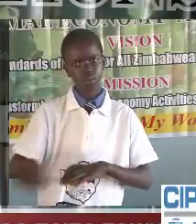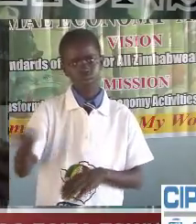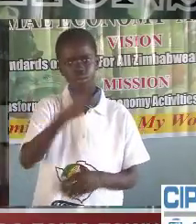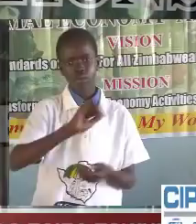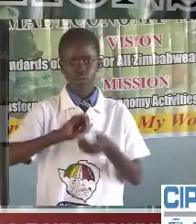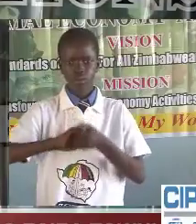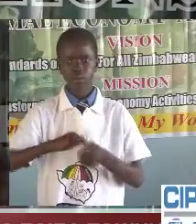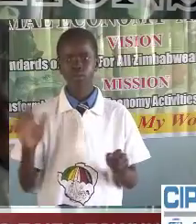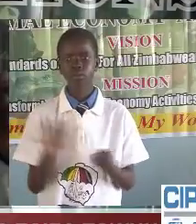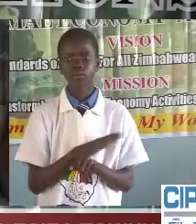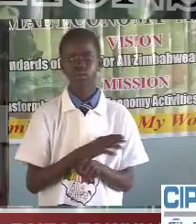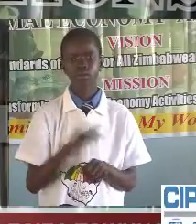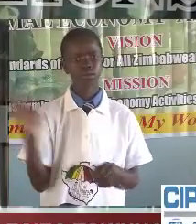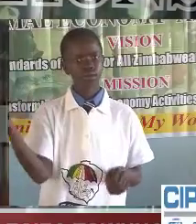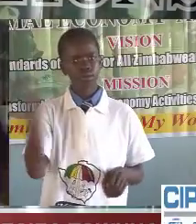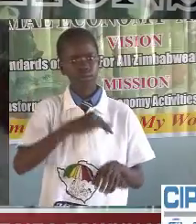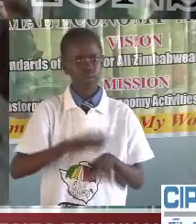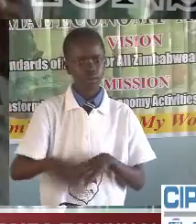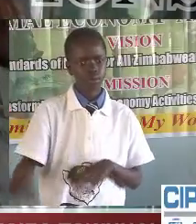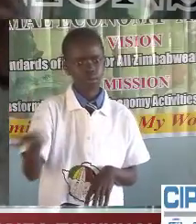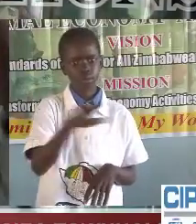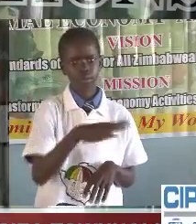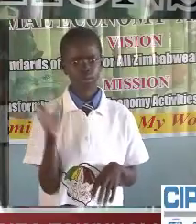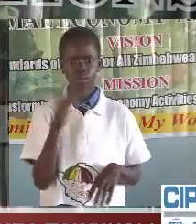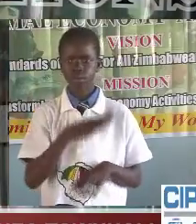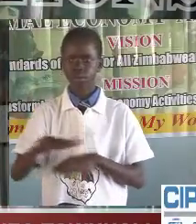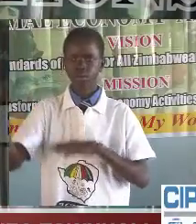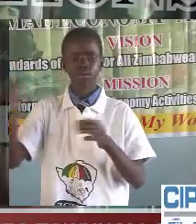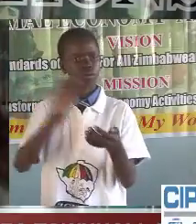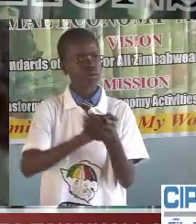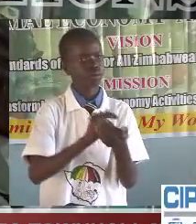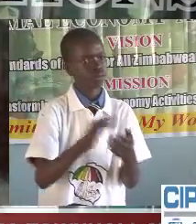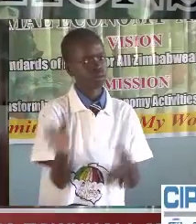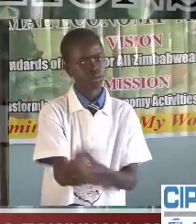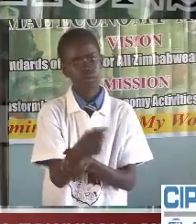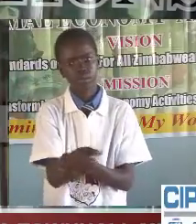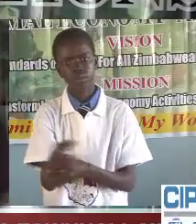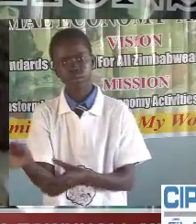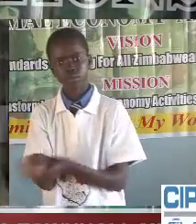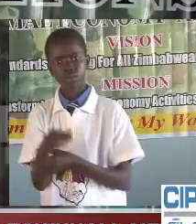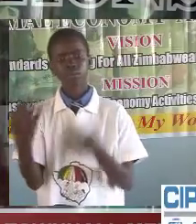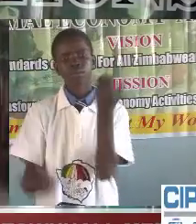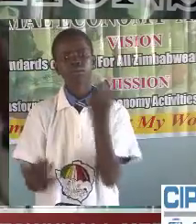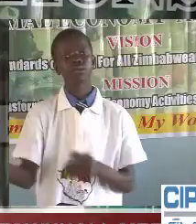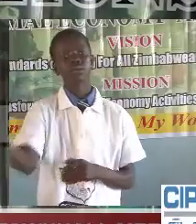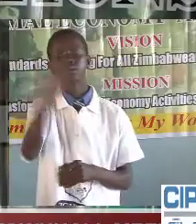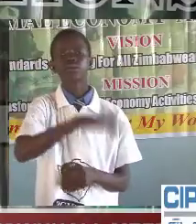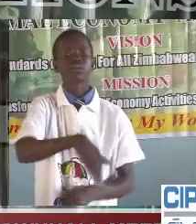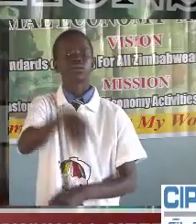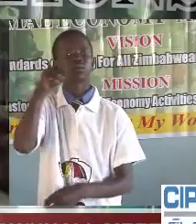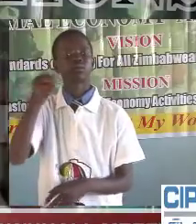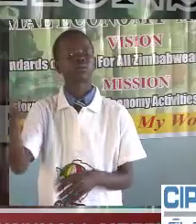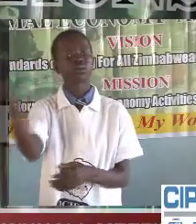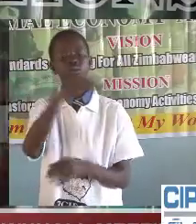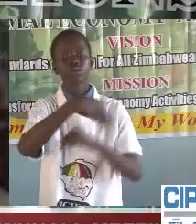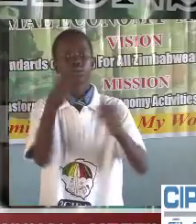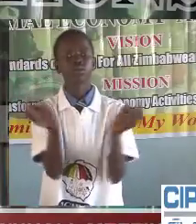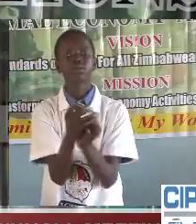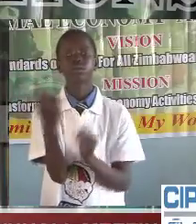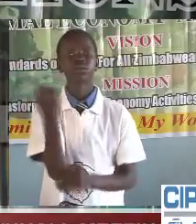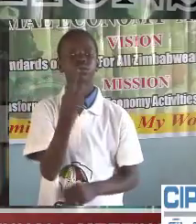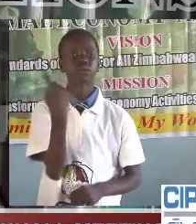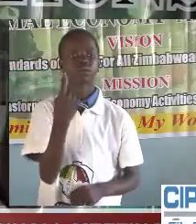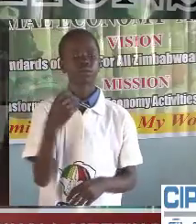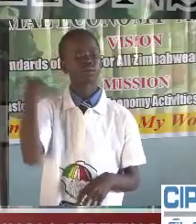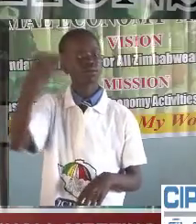Tichipedza program iyi tofanira kunge tichizokwazisana tiri vana veZimbabwe tiri mhuri imwe chete, tofanira kuramba